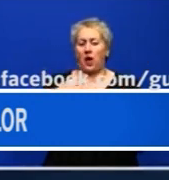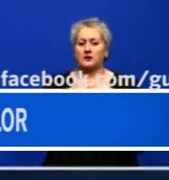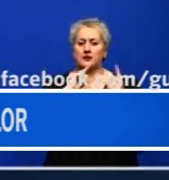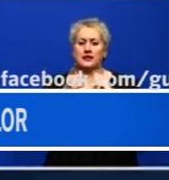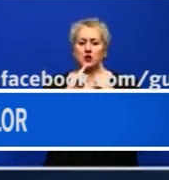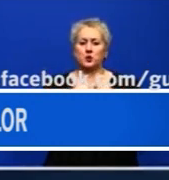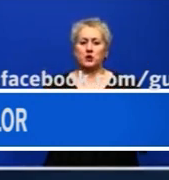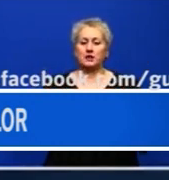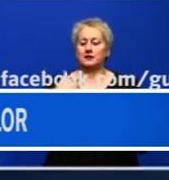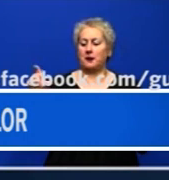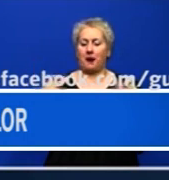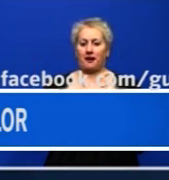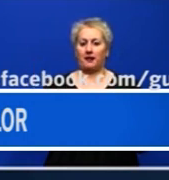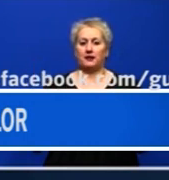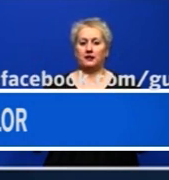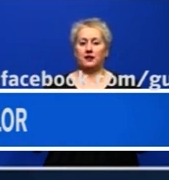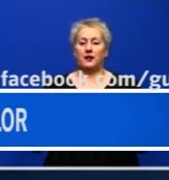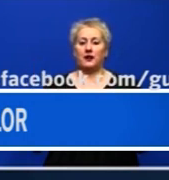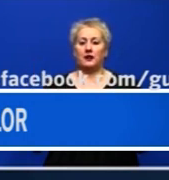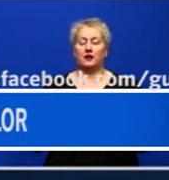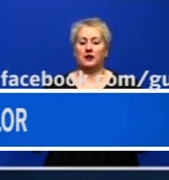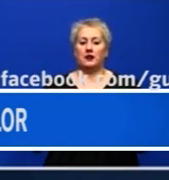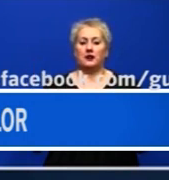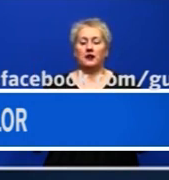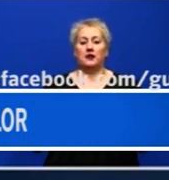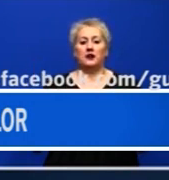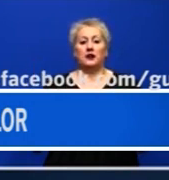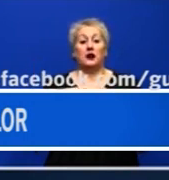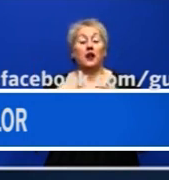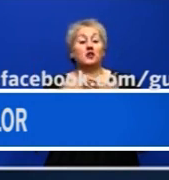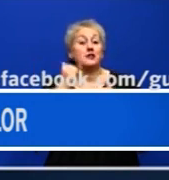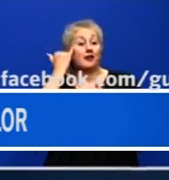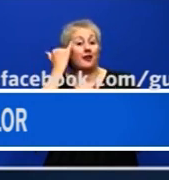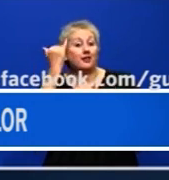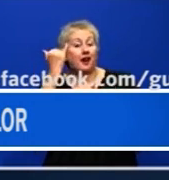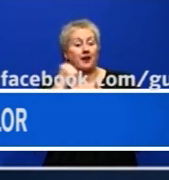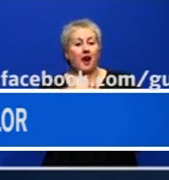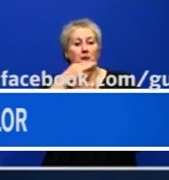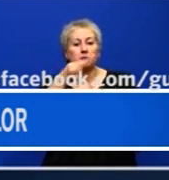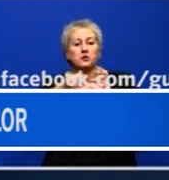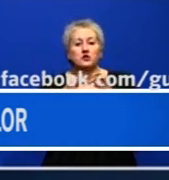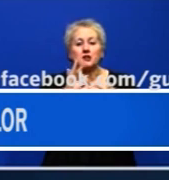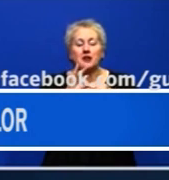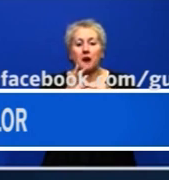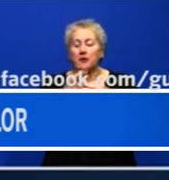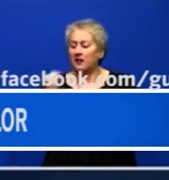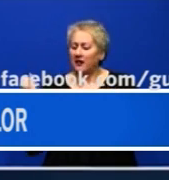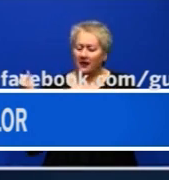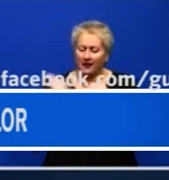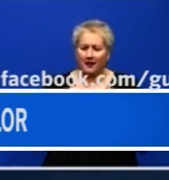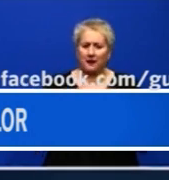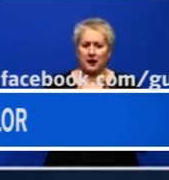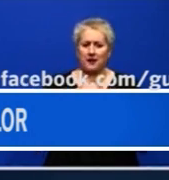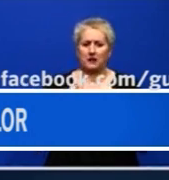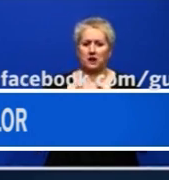interpretări sau aceste discuții interpretări să fie reduse la minim. În această idee am definit ce înseamnă intervenție imediată,